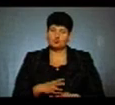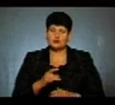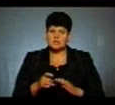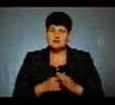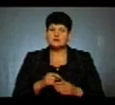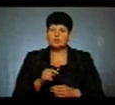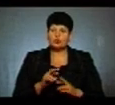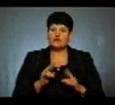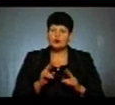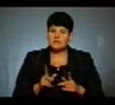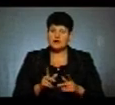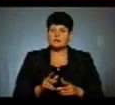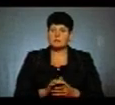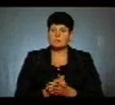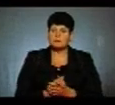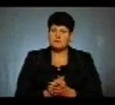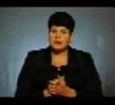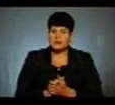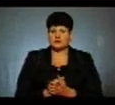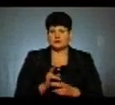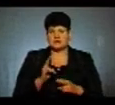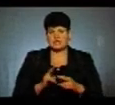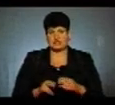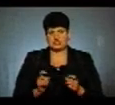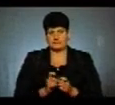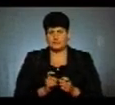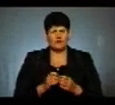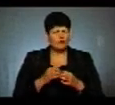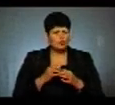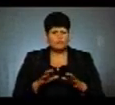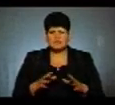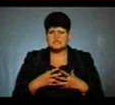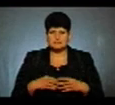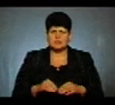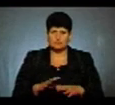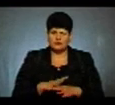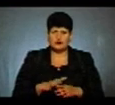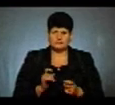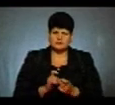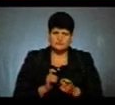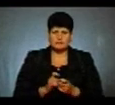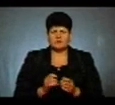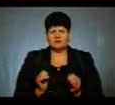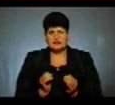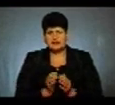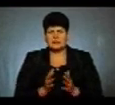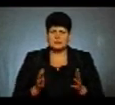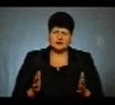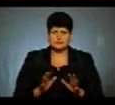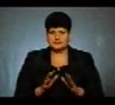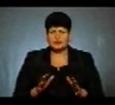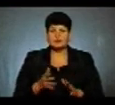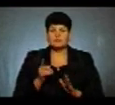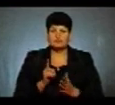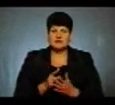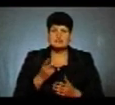як вийти мирно з конфлікту. В любій сім'ї бувають конфлікти, великі вони чи маленькі, але все рівно ви повинні